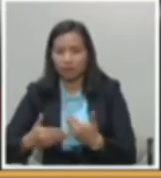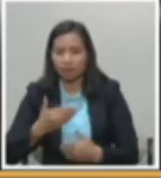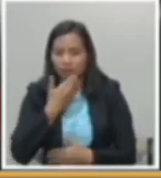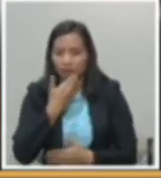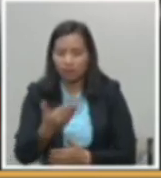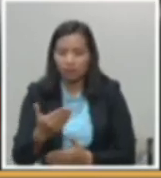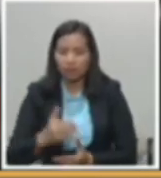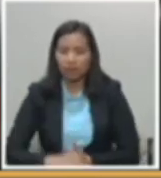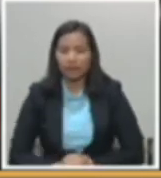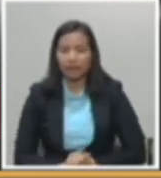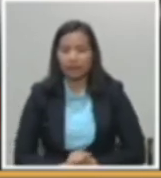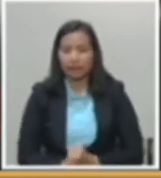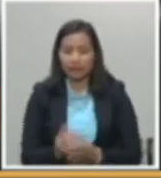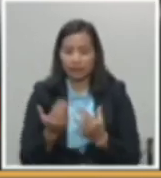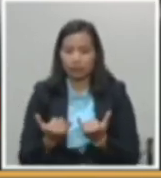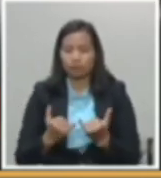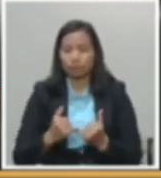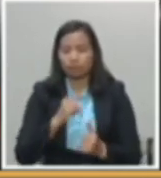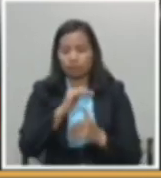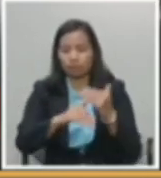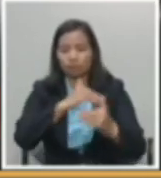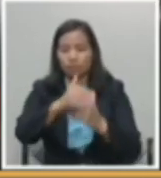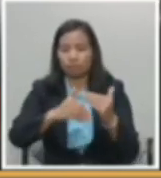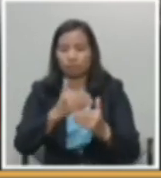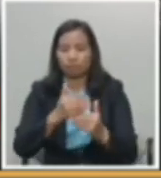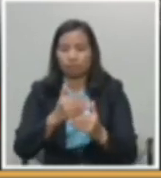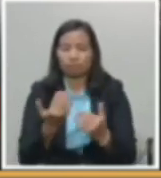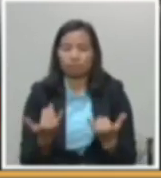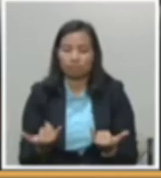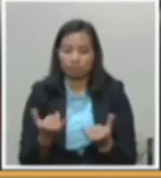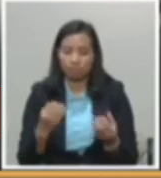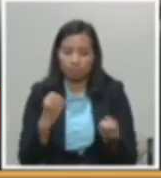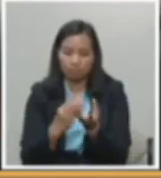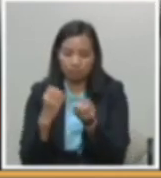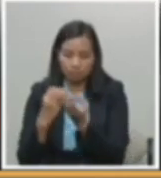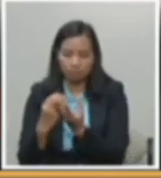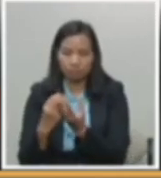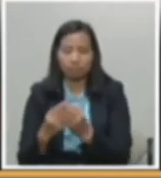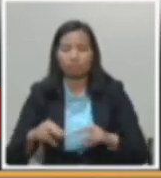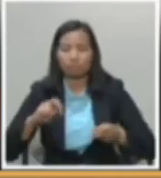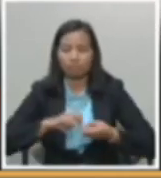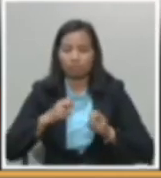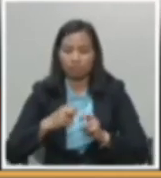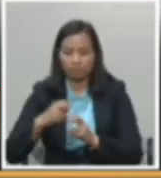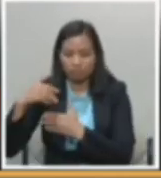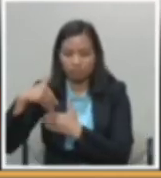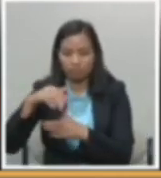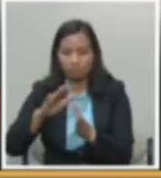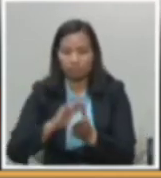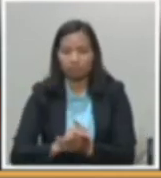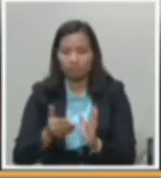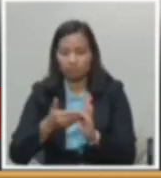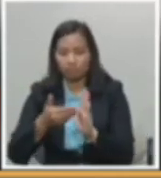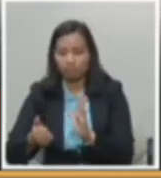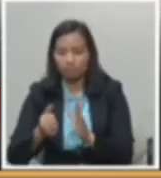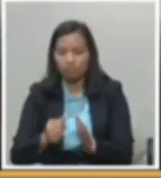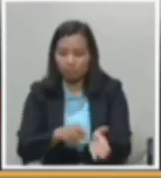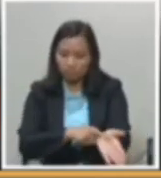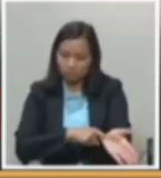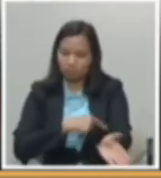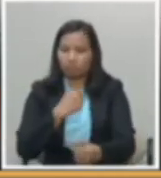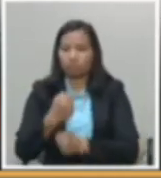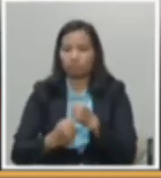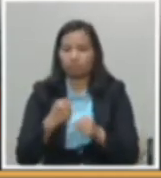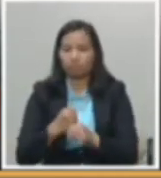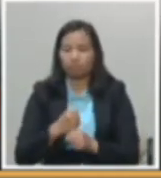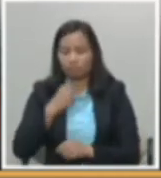อดขณะนี้ประเทศกำลังเผชิญกับวิกฤตเศรษฐกิจกำลังเผชิญกับภาวะการส่งออกที่ติดลบมายาวนาน